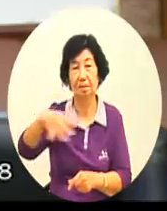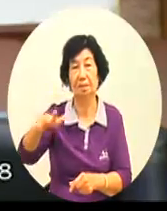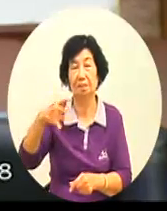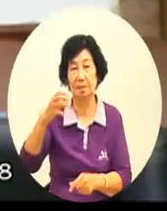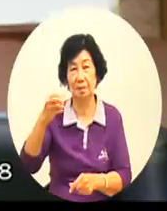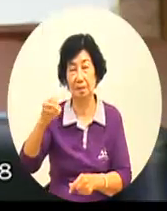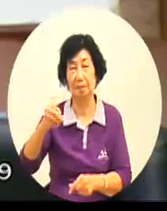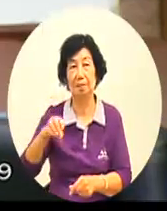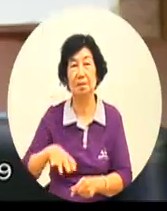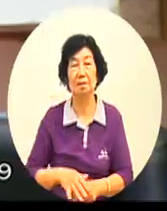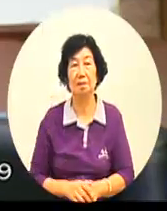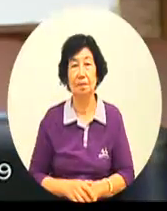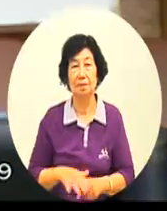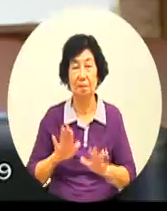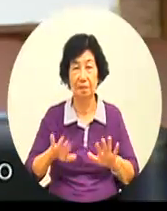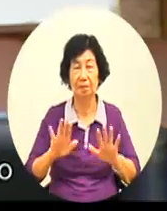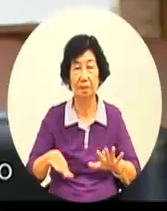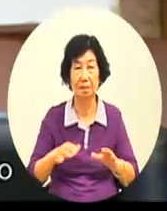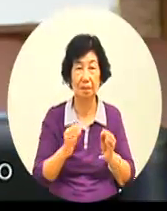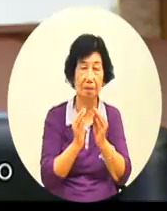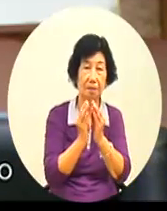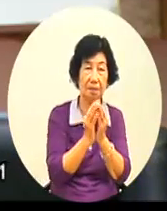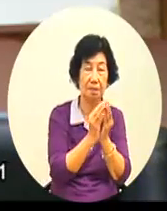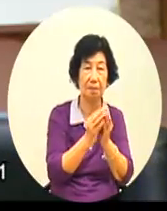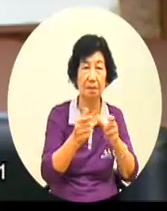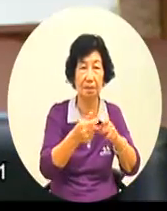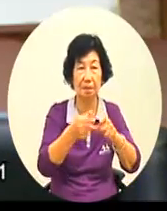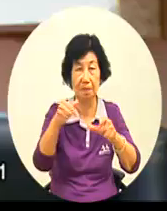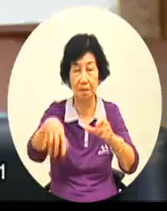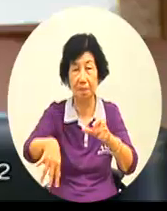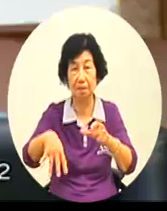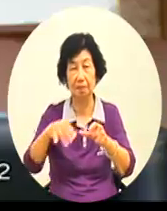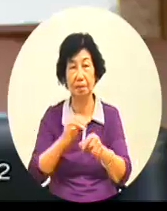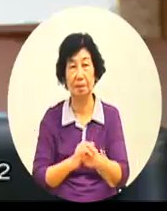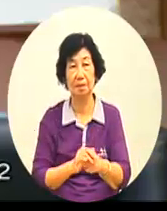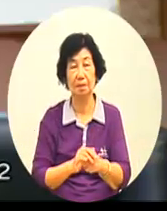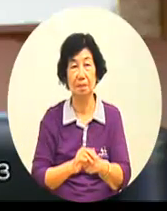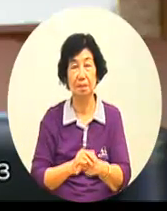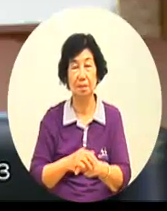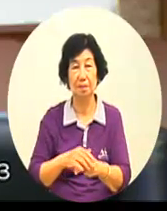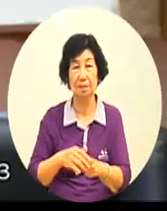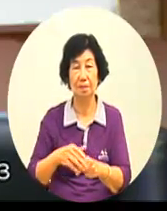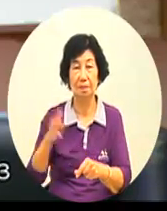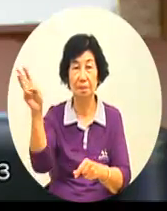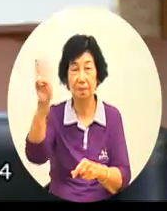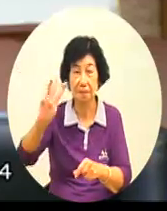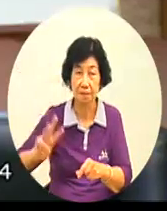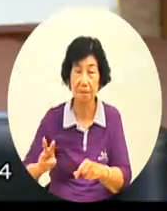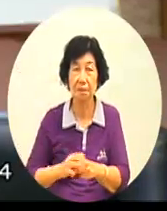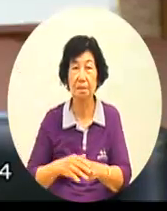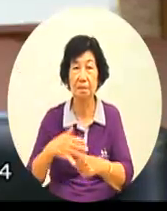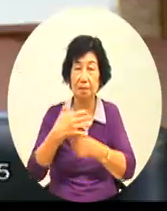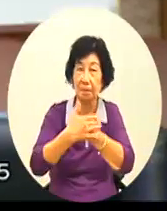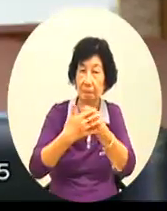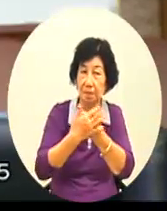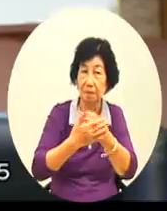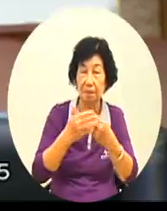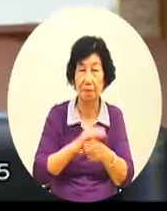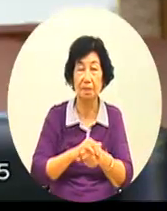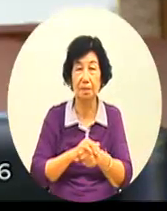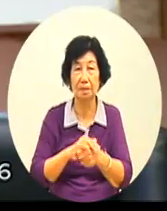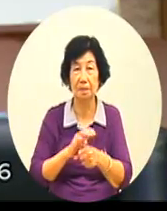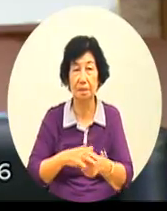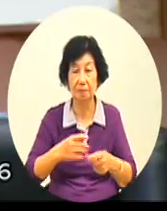那么我们桃园区公所的水源保护的回馈金